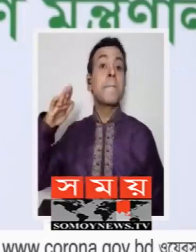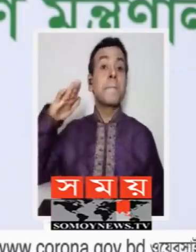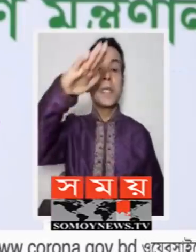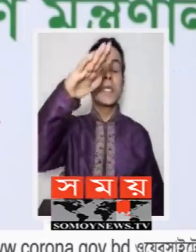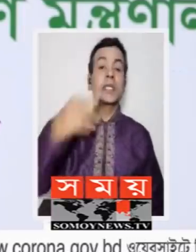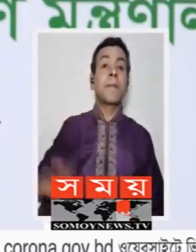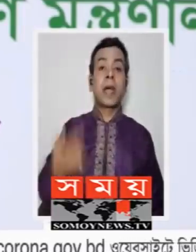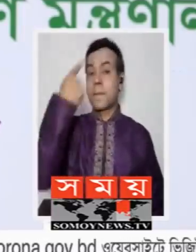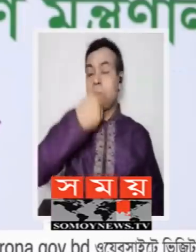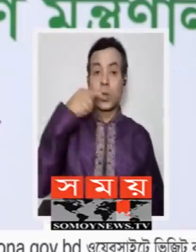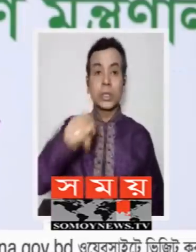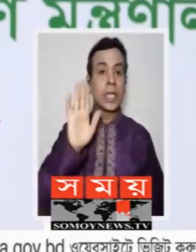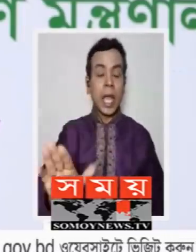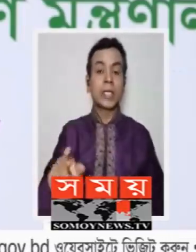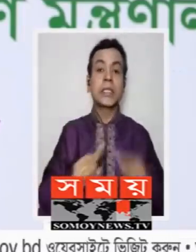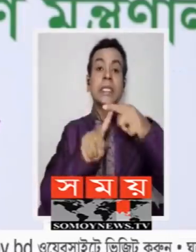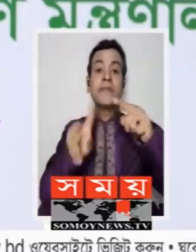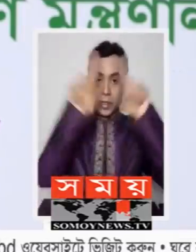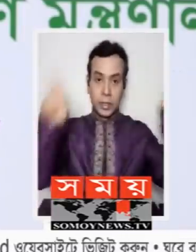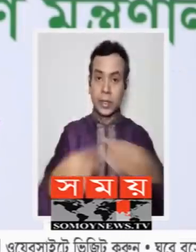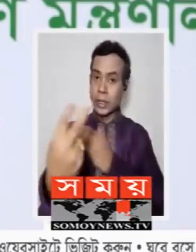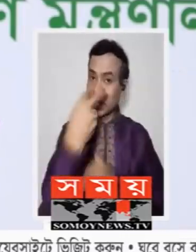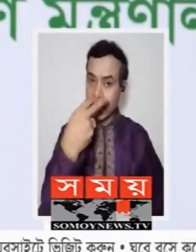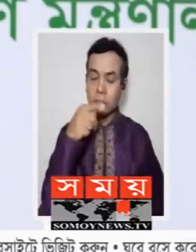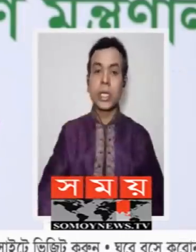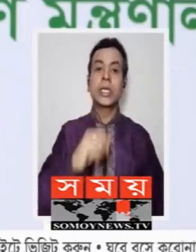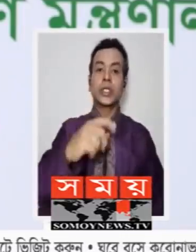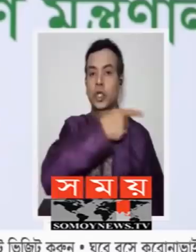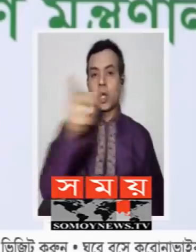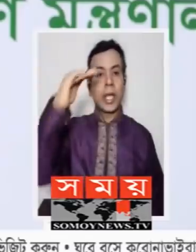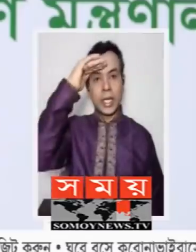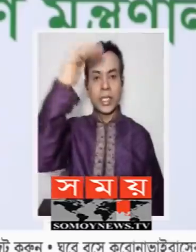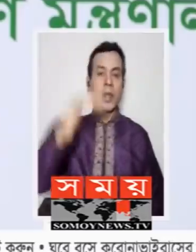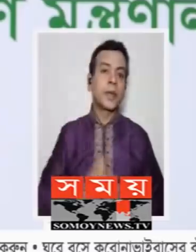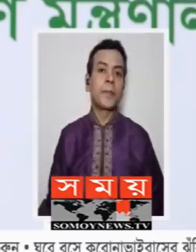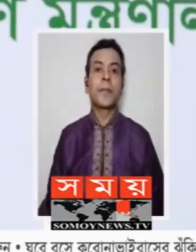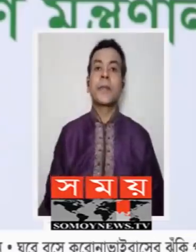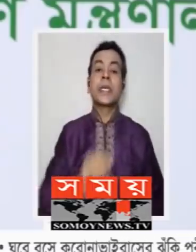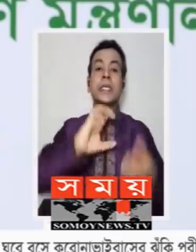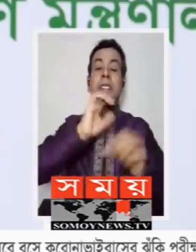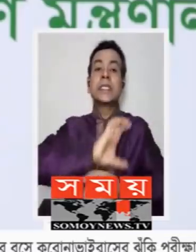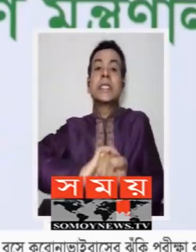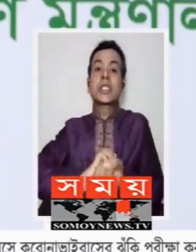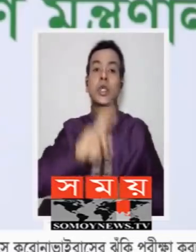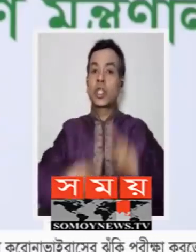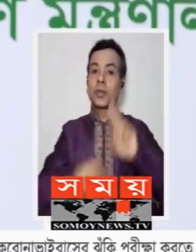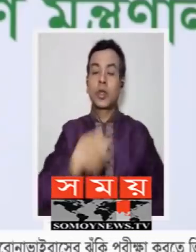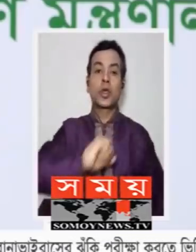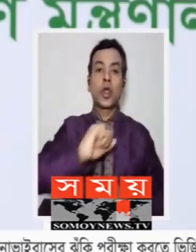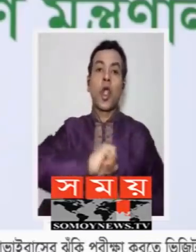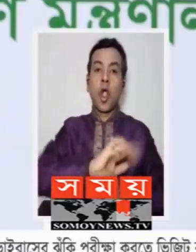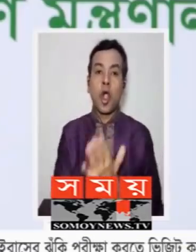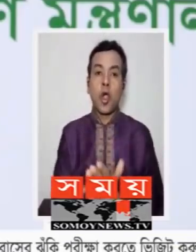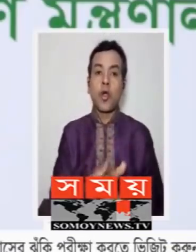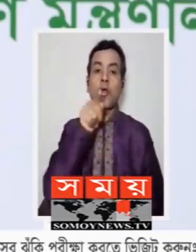প্রিয় সাংবাদিক ভাই ও বোনেরা, সম্মানিত দর্শক শ্রোতাবৃন্দ, প্রিয় দেশবাসী এবং বাংলাদেশি প্রবাসী ভাই ও